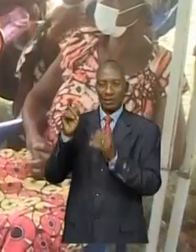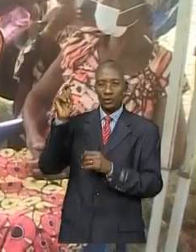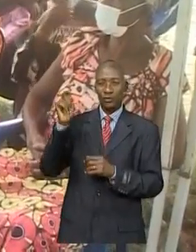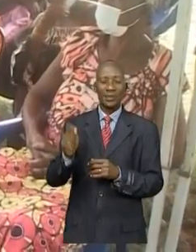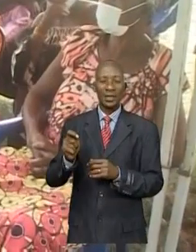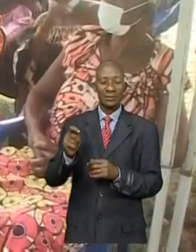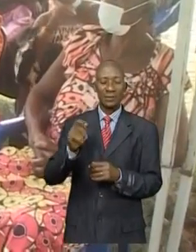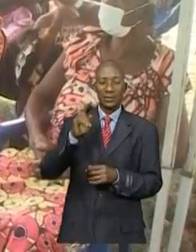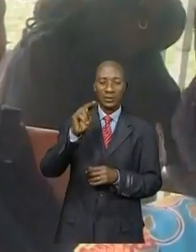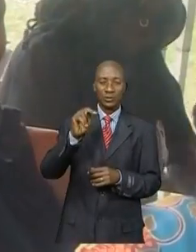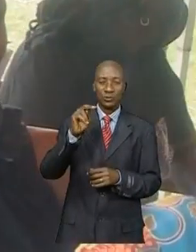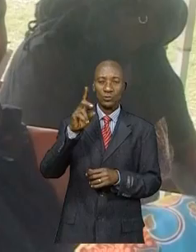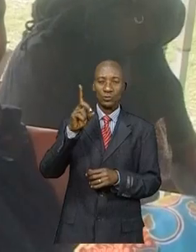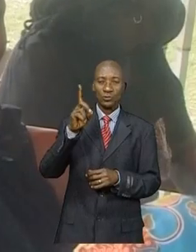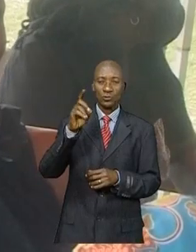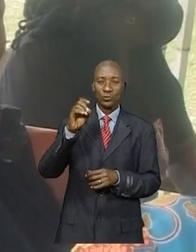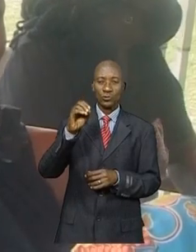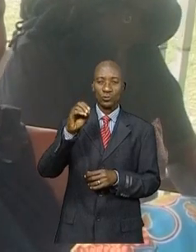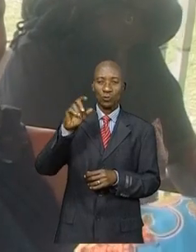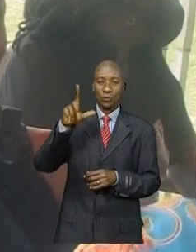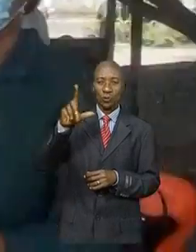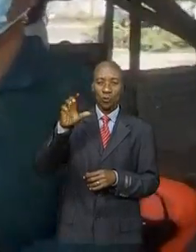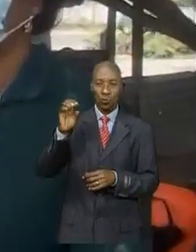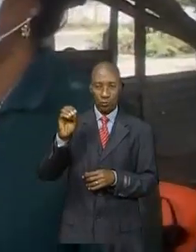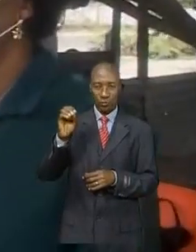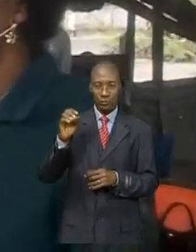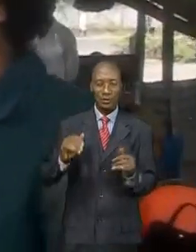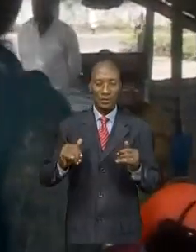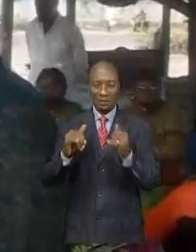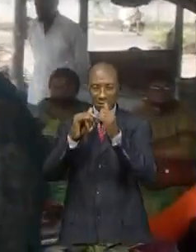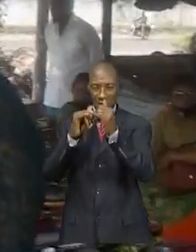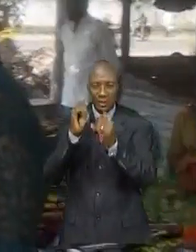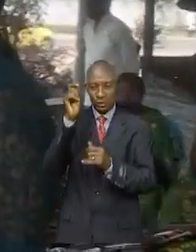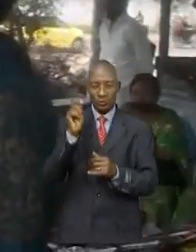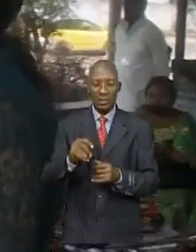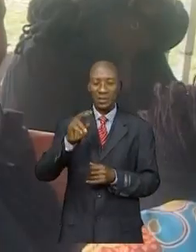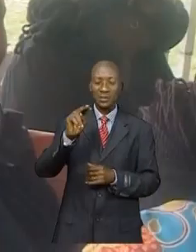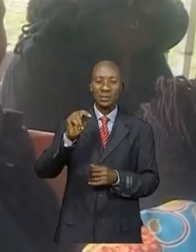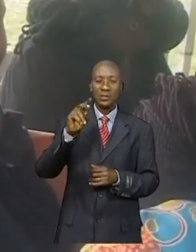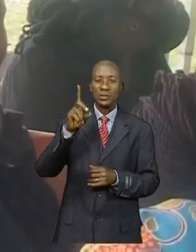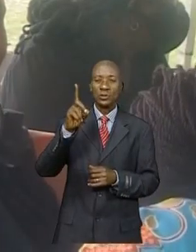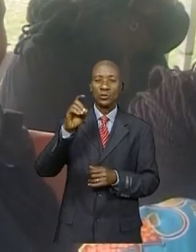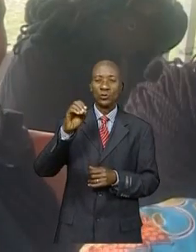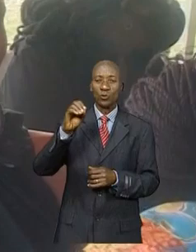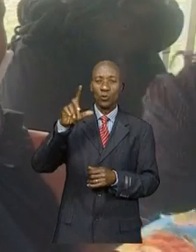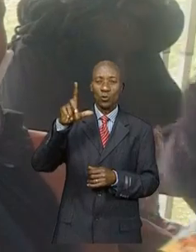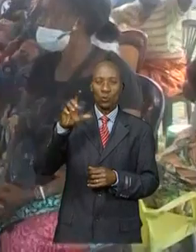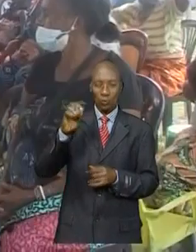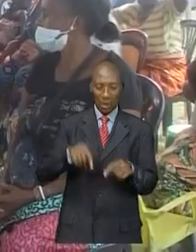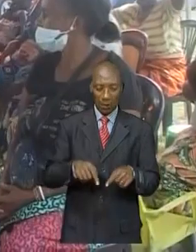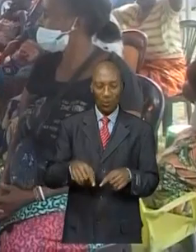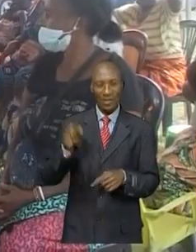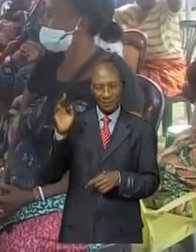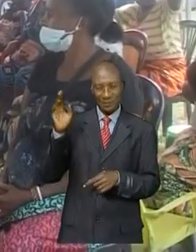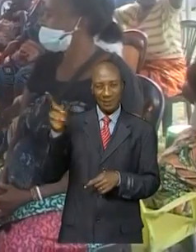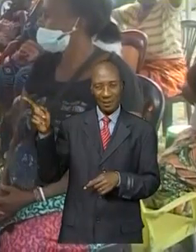mois le bâtiment et habitation des familles militaires au camp militaire Ndolo. Le feu a tout consumé et dépouillé la